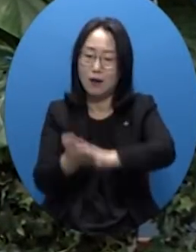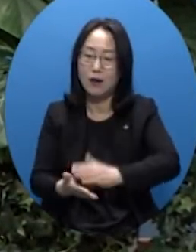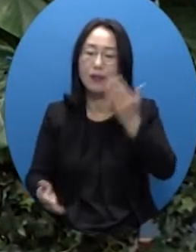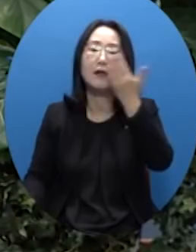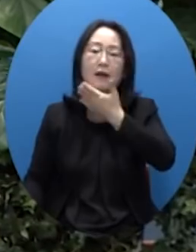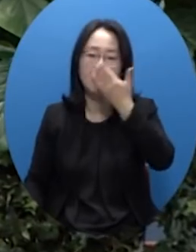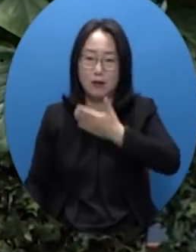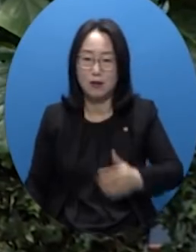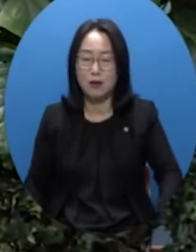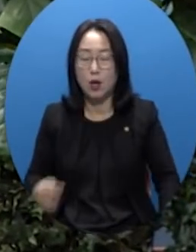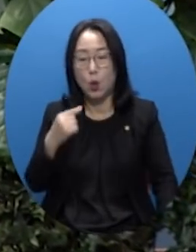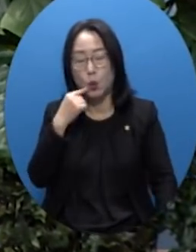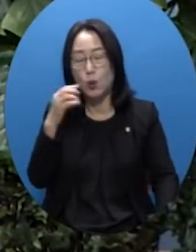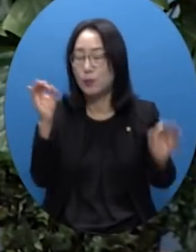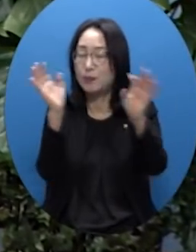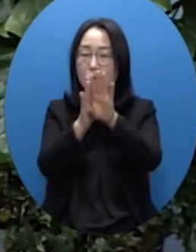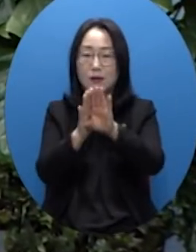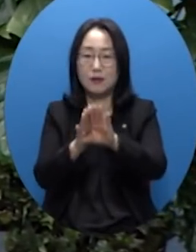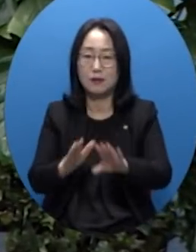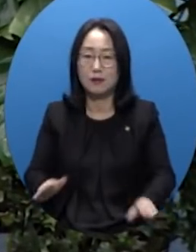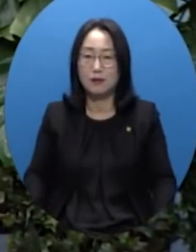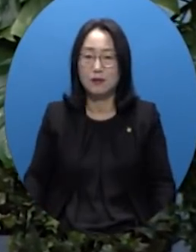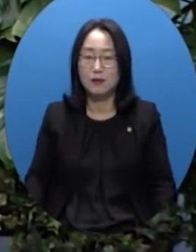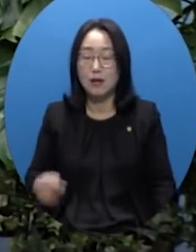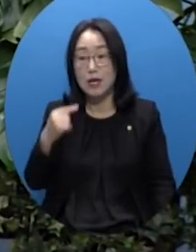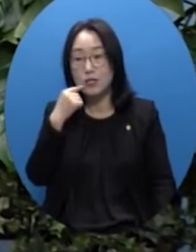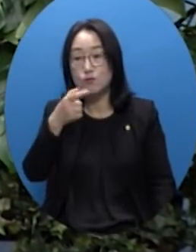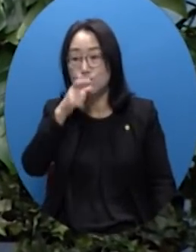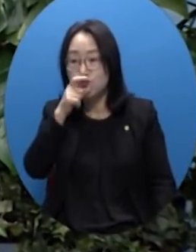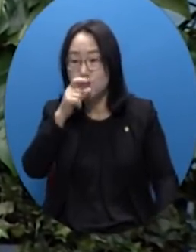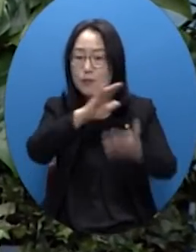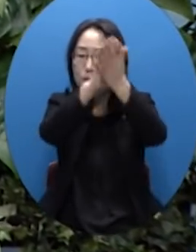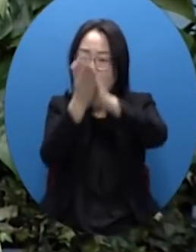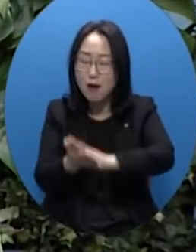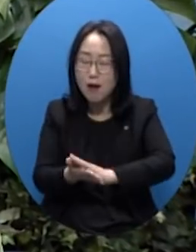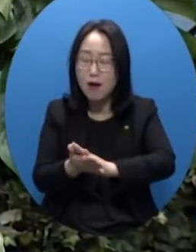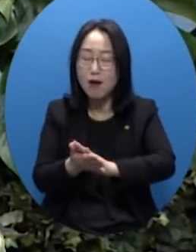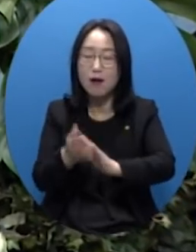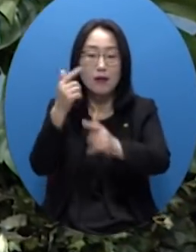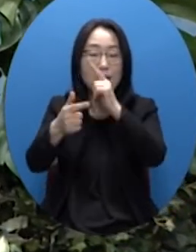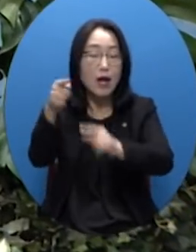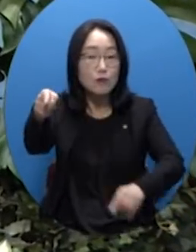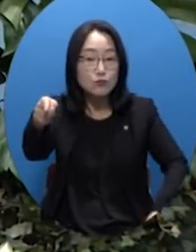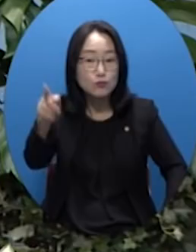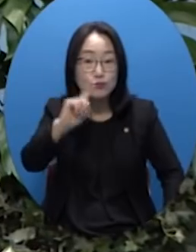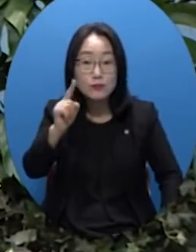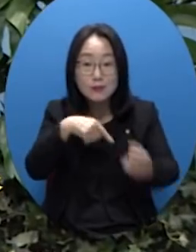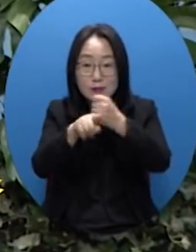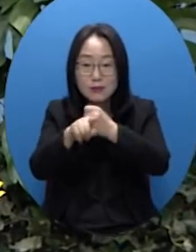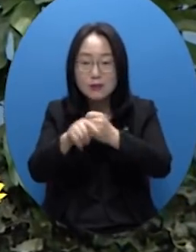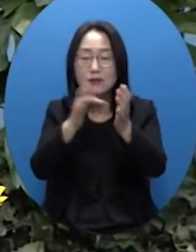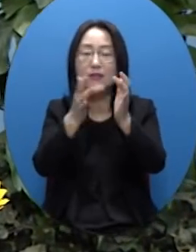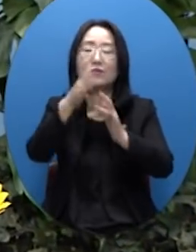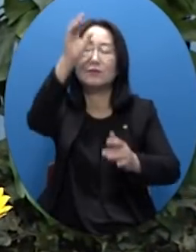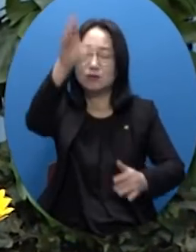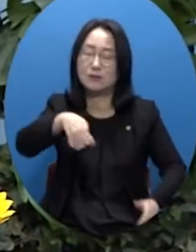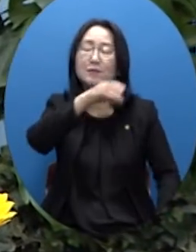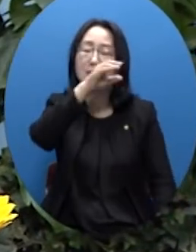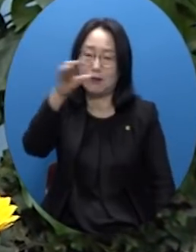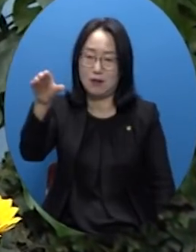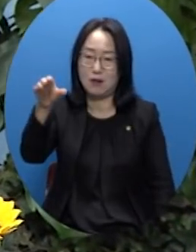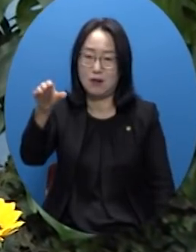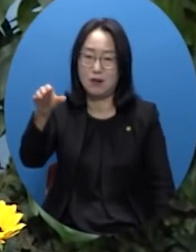되었습니다 도기 사라져 버렸습니다 20 를 다 물로 바뀌니 나뭇가지는 예수 그리스도의 십자가를 상징합니다